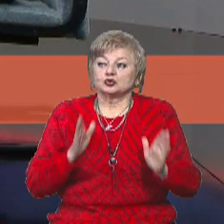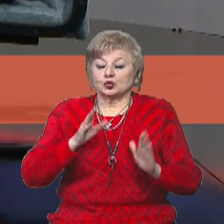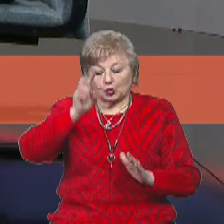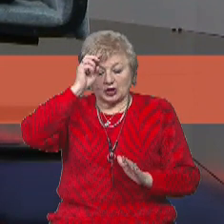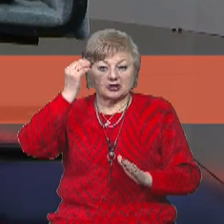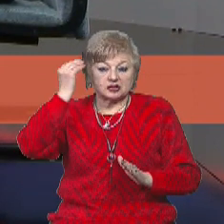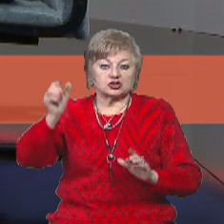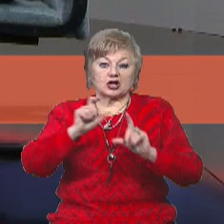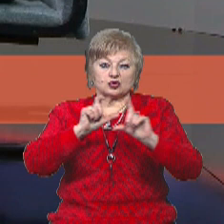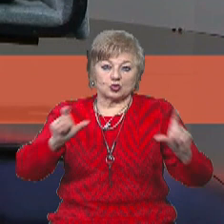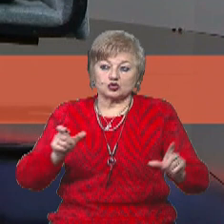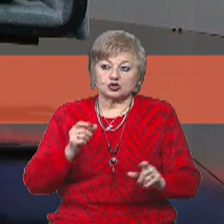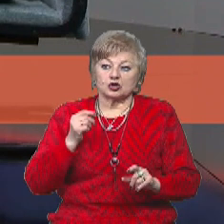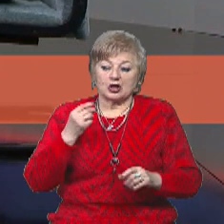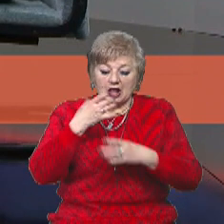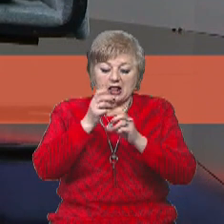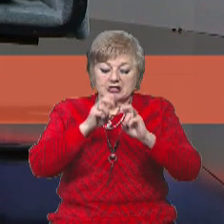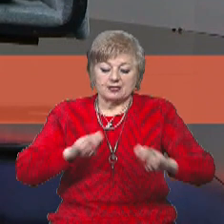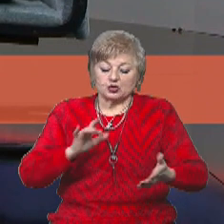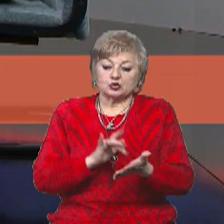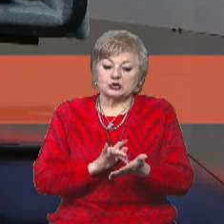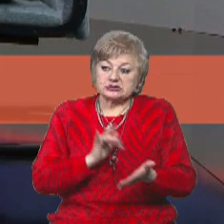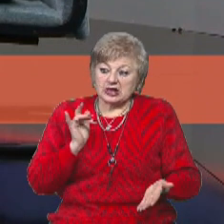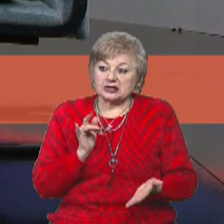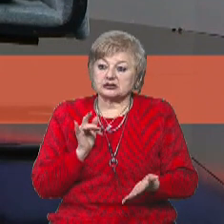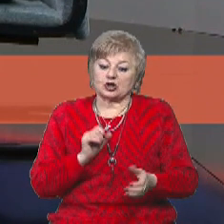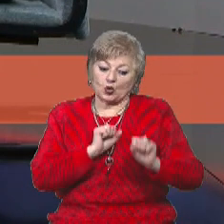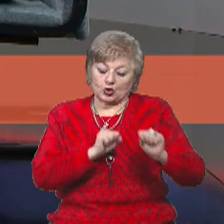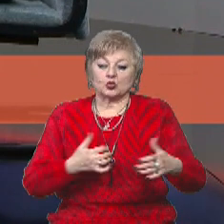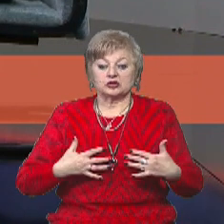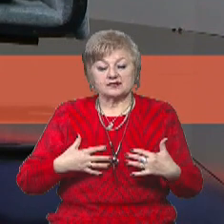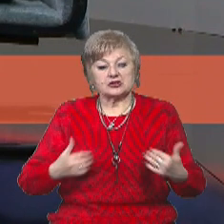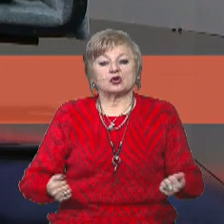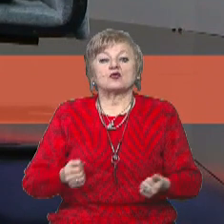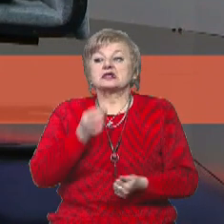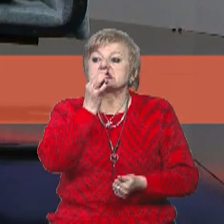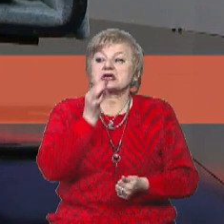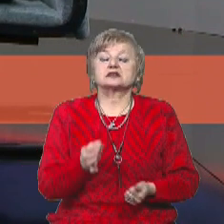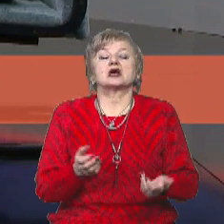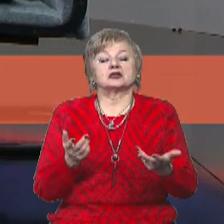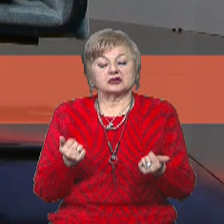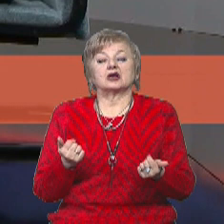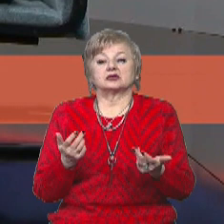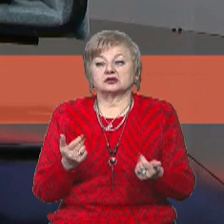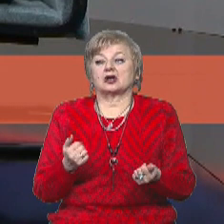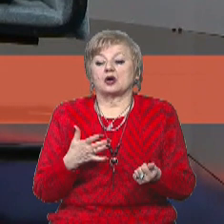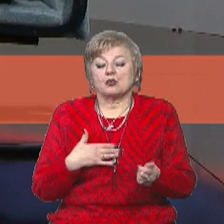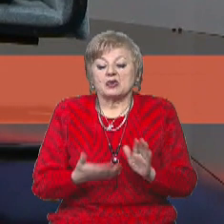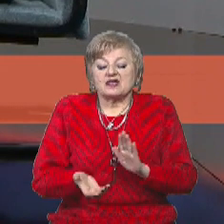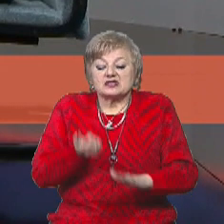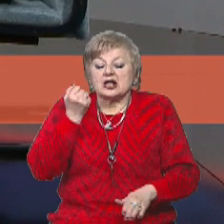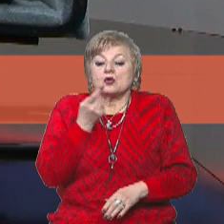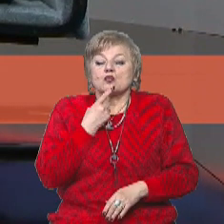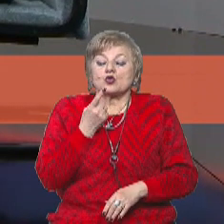державна установа Запорізький обласний лабораторний центр Міністерства охорони здоров'я, якщо не помиляюсь, сказали, що да, ми взяли проби